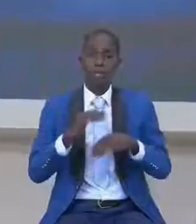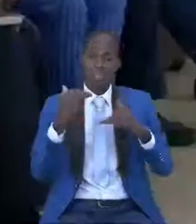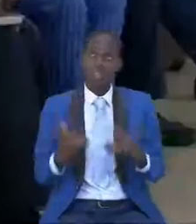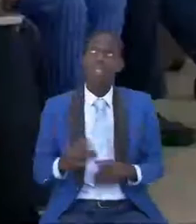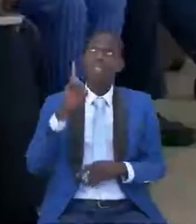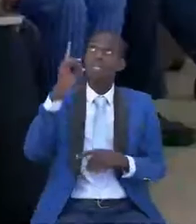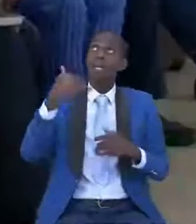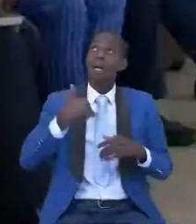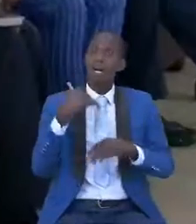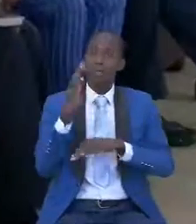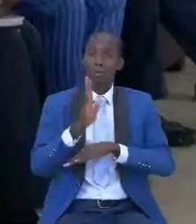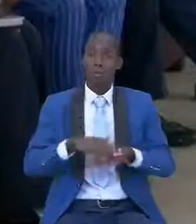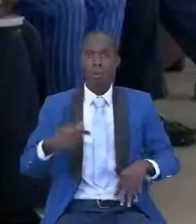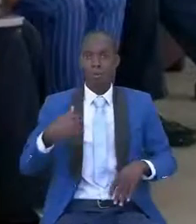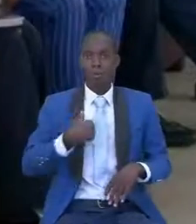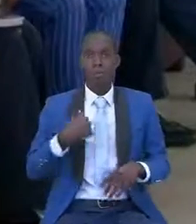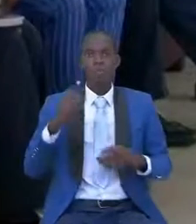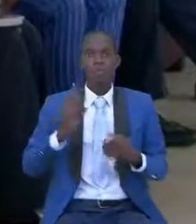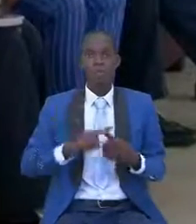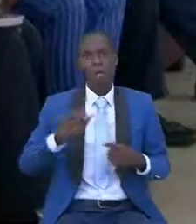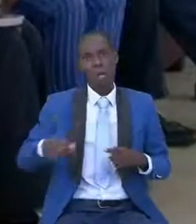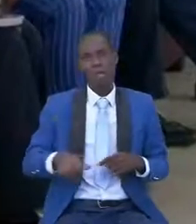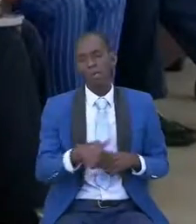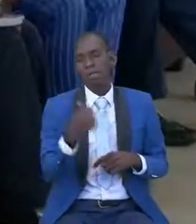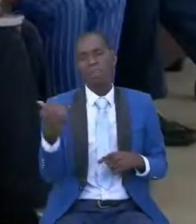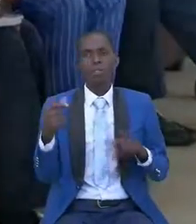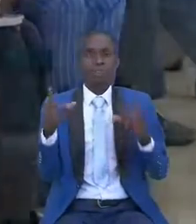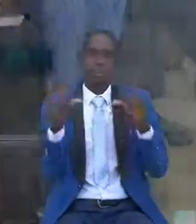J'ai dit, il m'a appelé à un autre niveau.